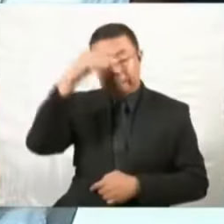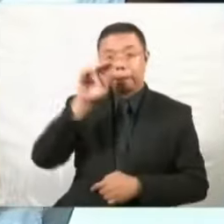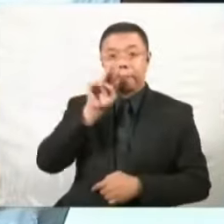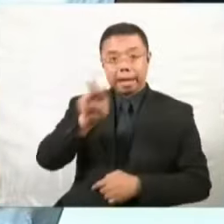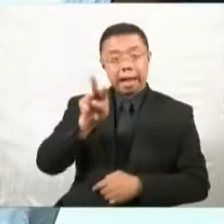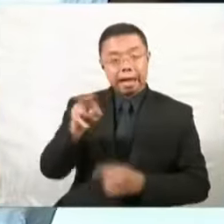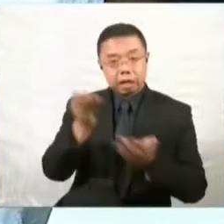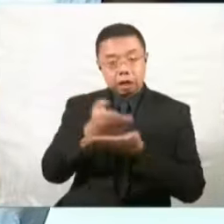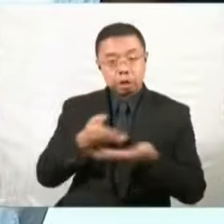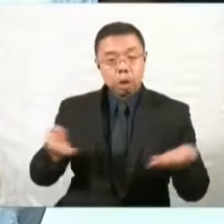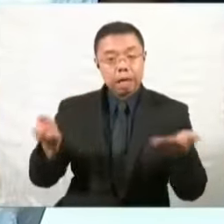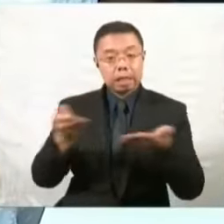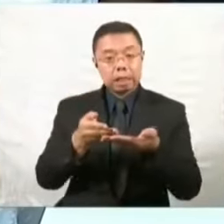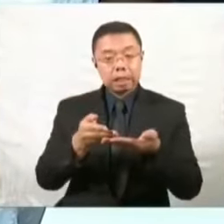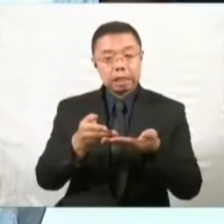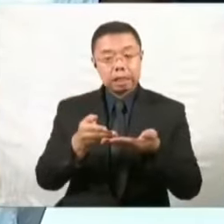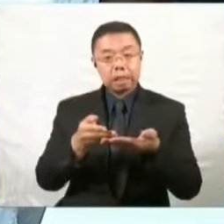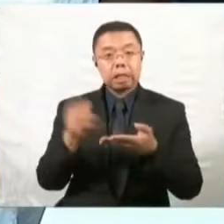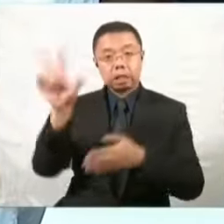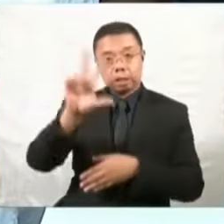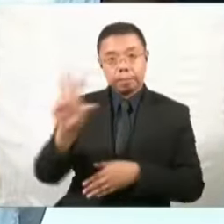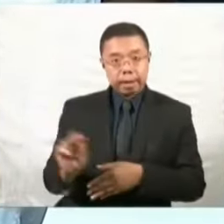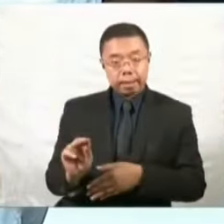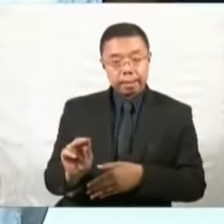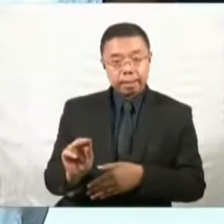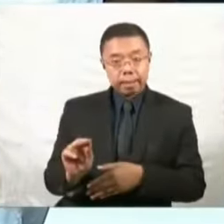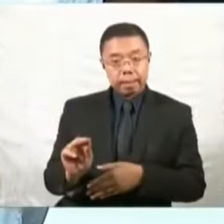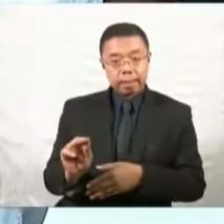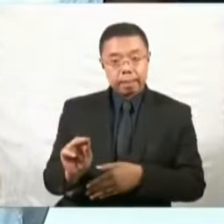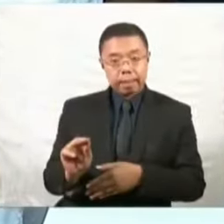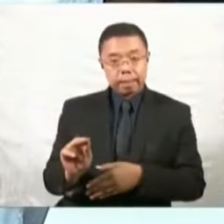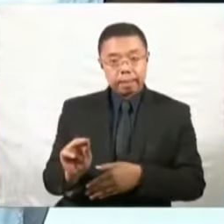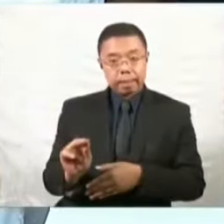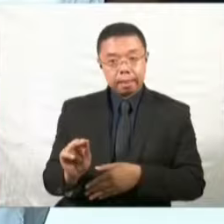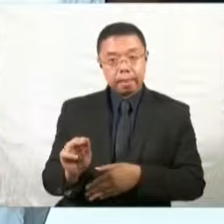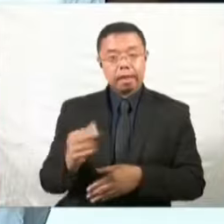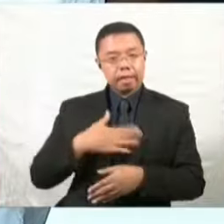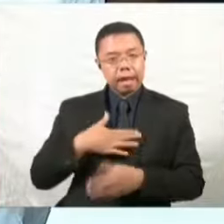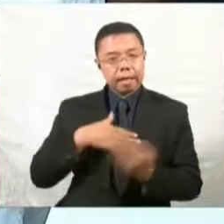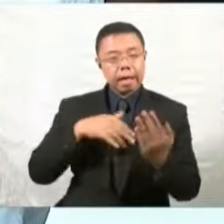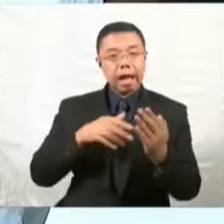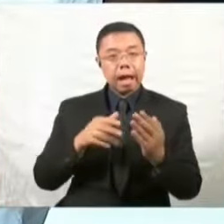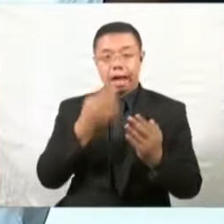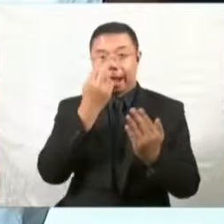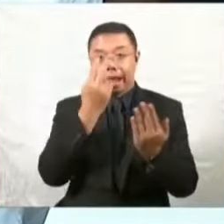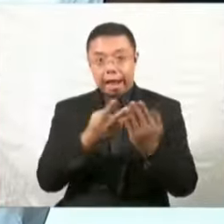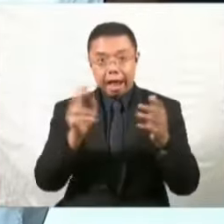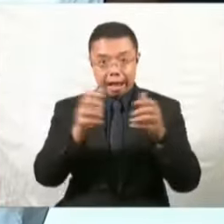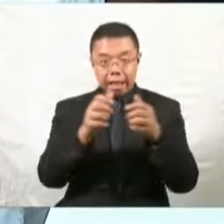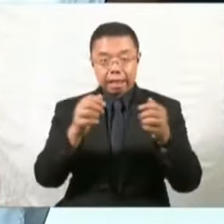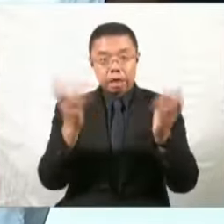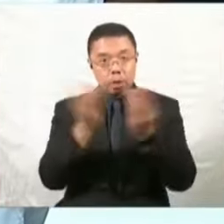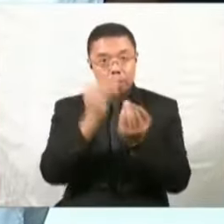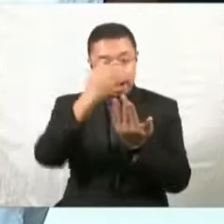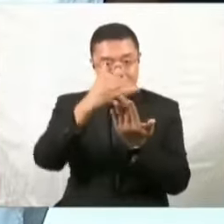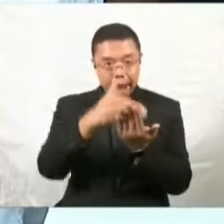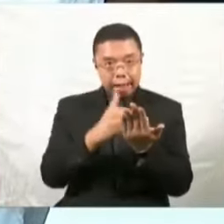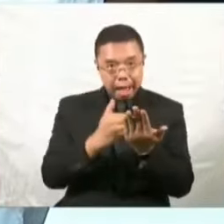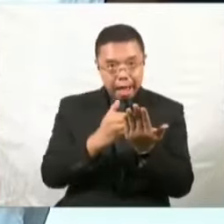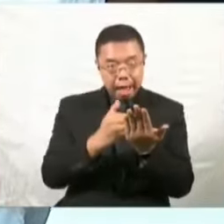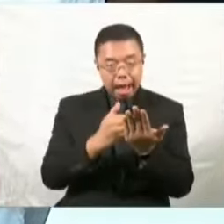dengan kondisi Jawa Barat yang saya baca di secara statistik